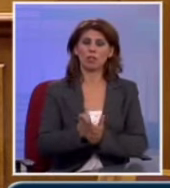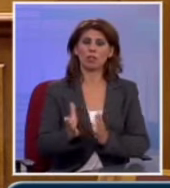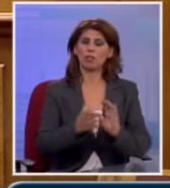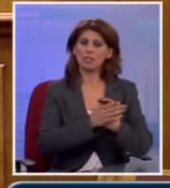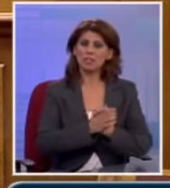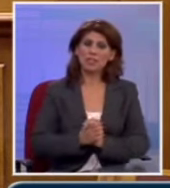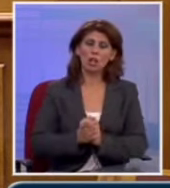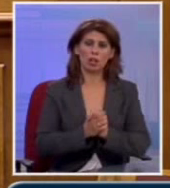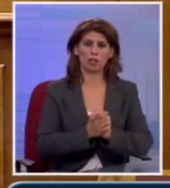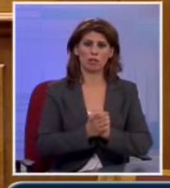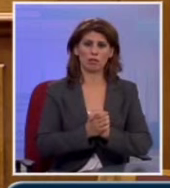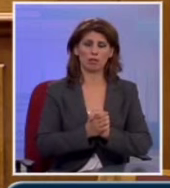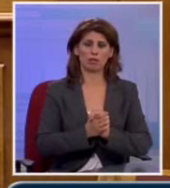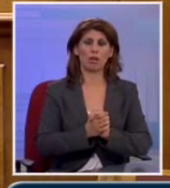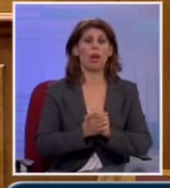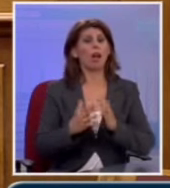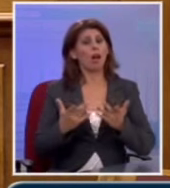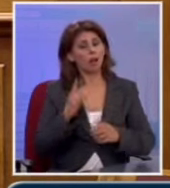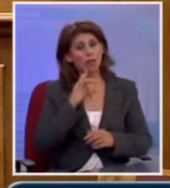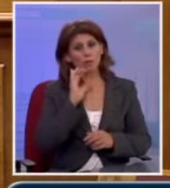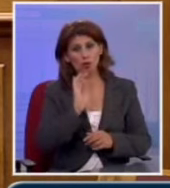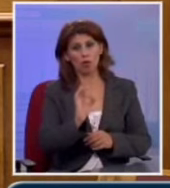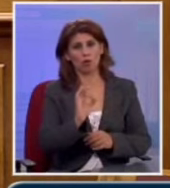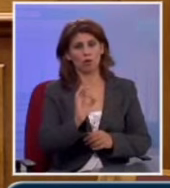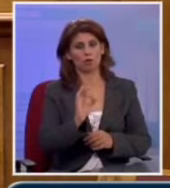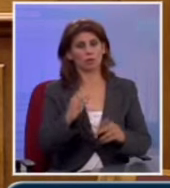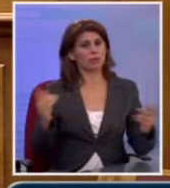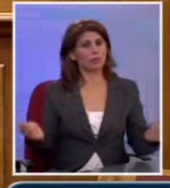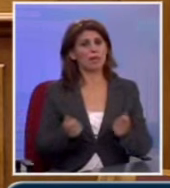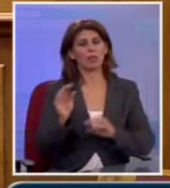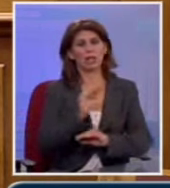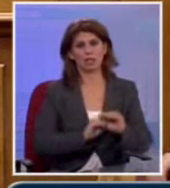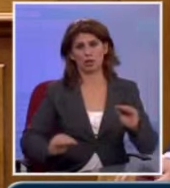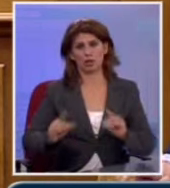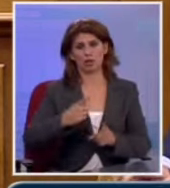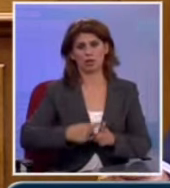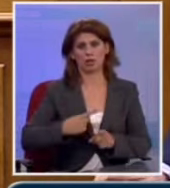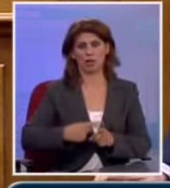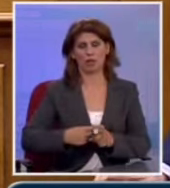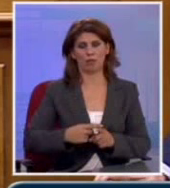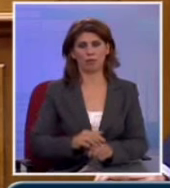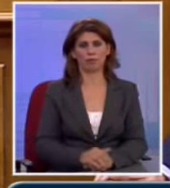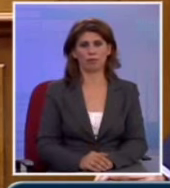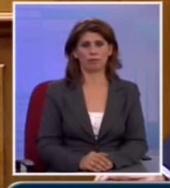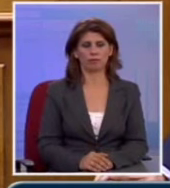συνοχής, αλλά και με στόχο την παραγωγική ανασυγκρότηση της χώρας.